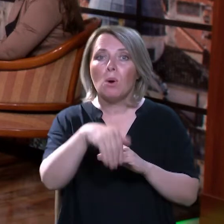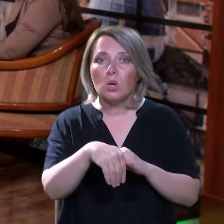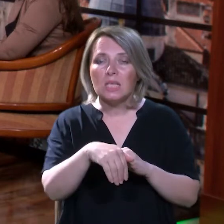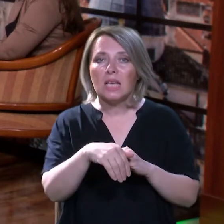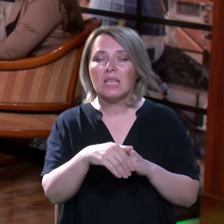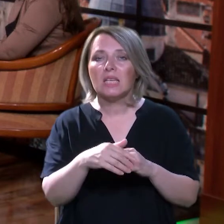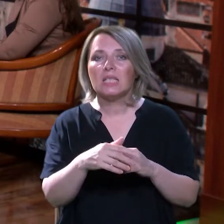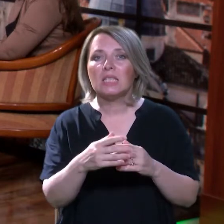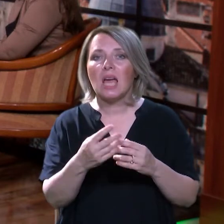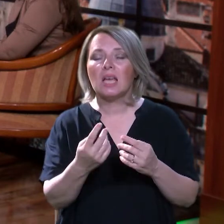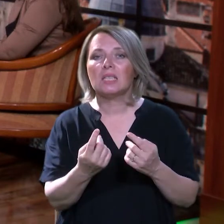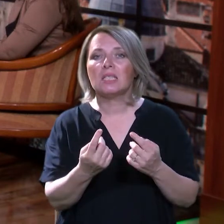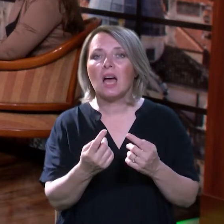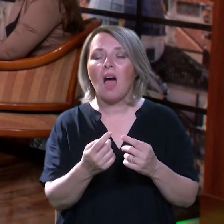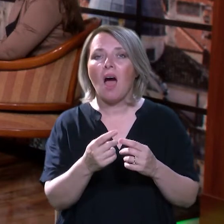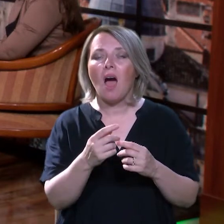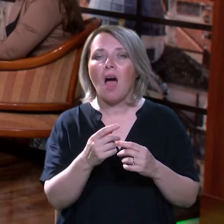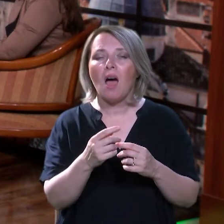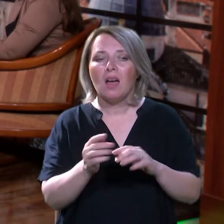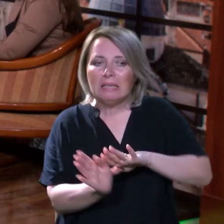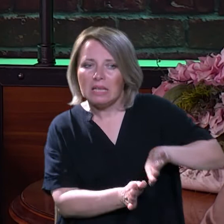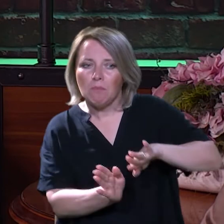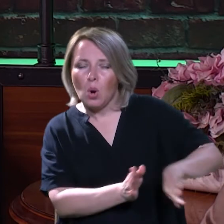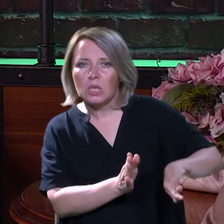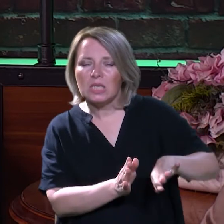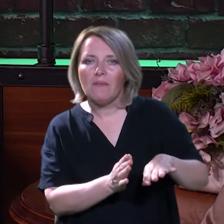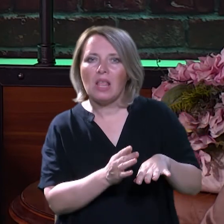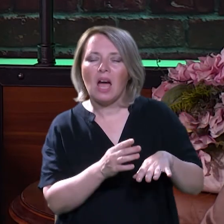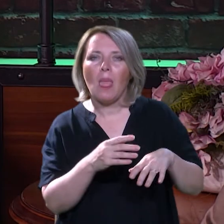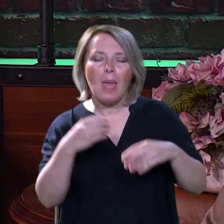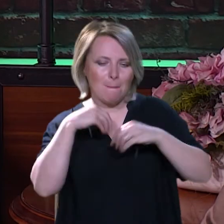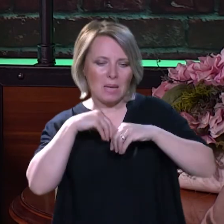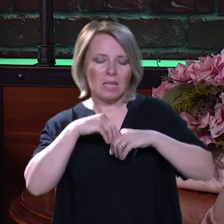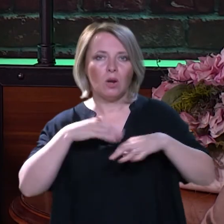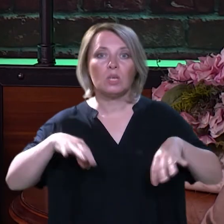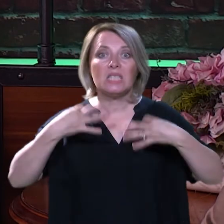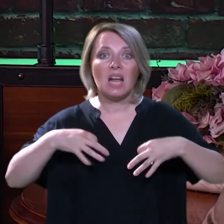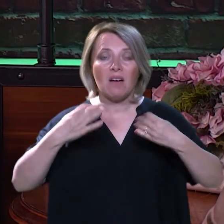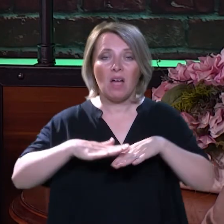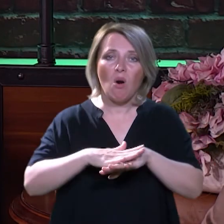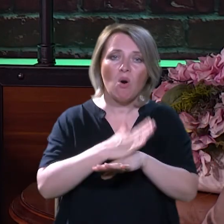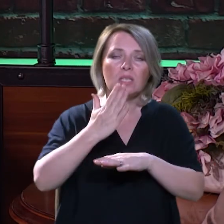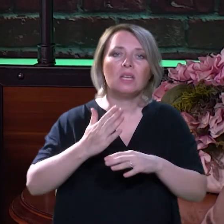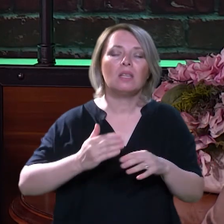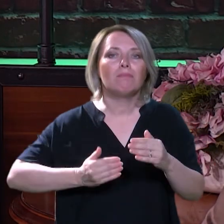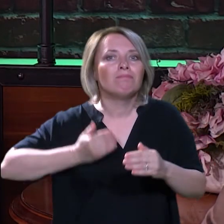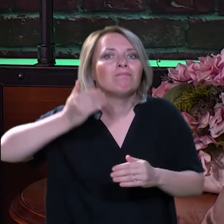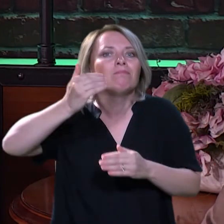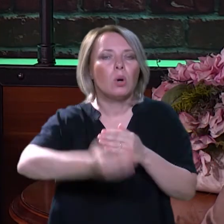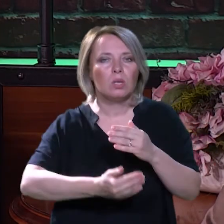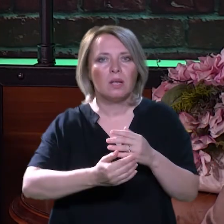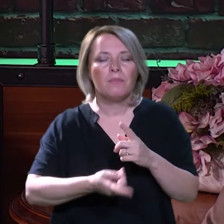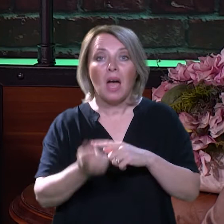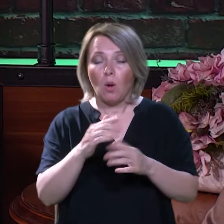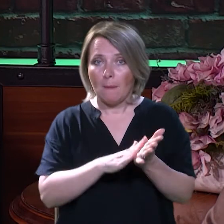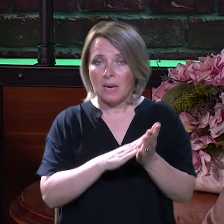posljedice zapostavljanja mentalnog zdravlja i taj dugoročni kronični stres osjete s odgodom. Dakle, ako padnete i slomijete